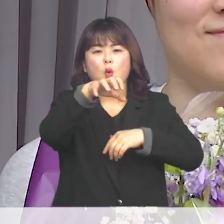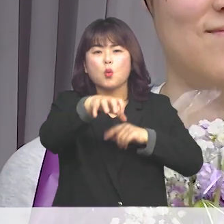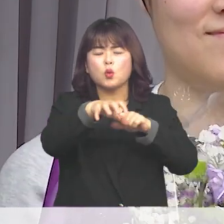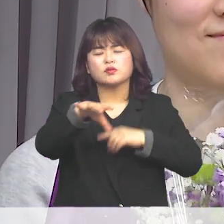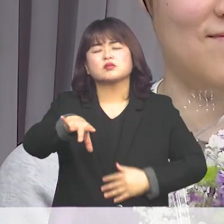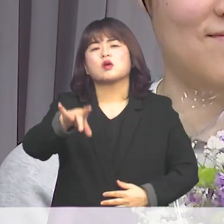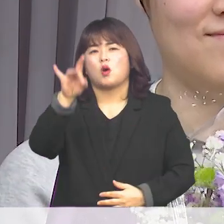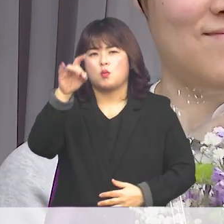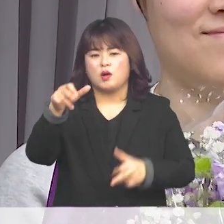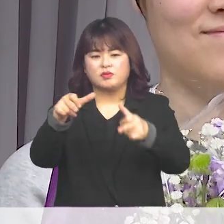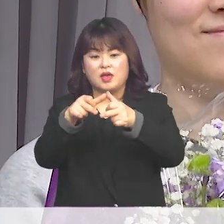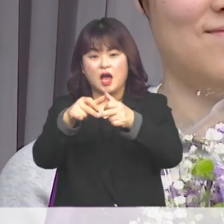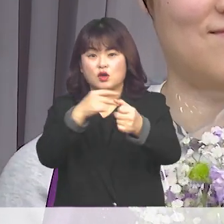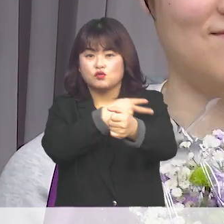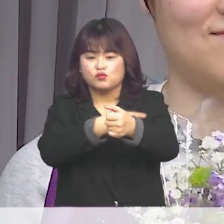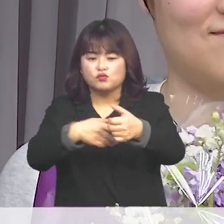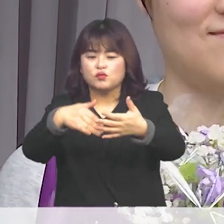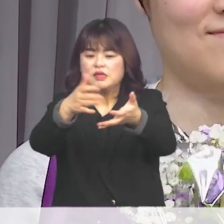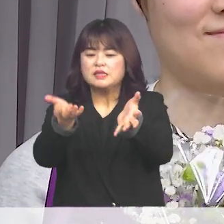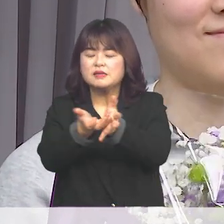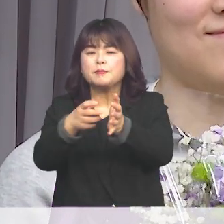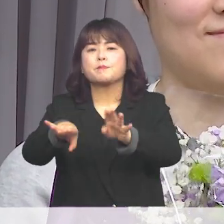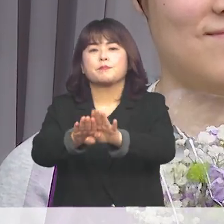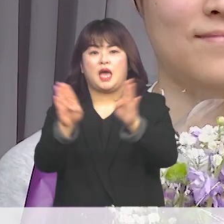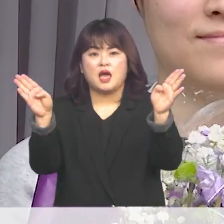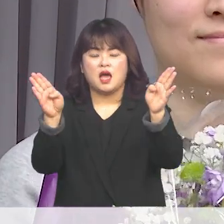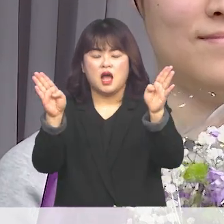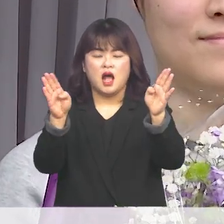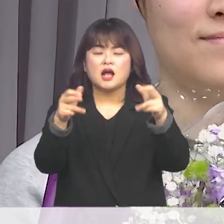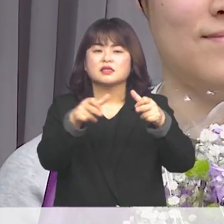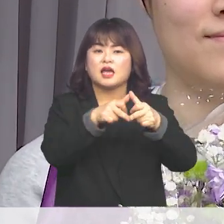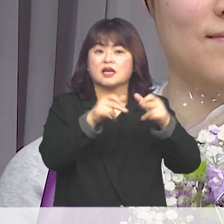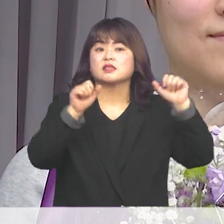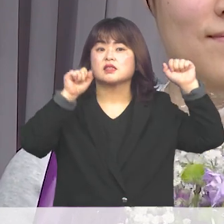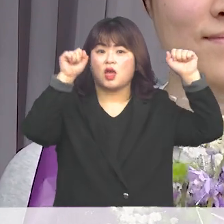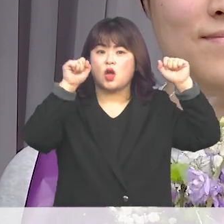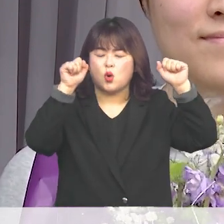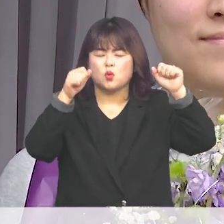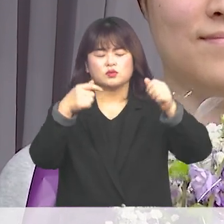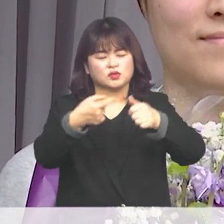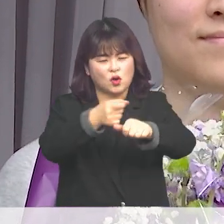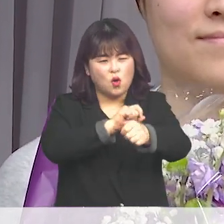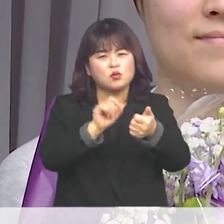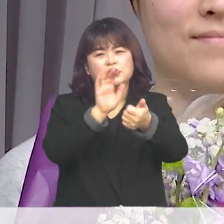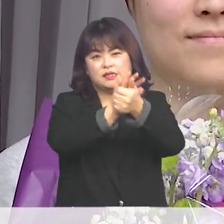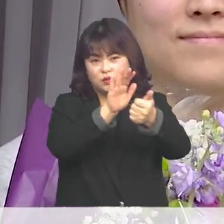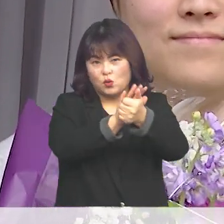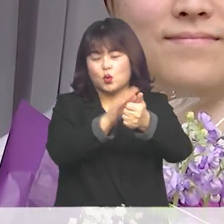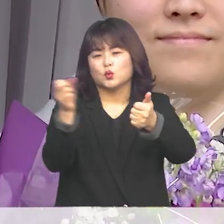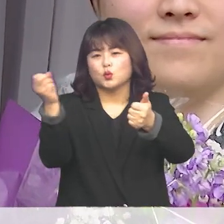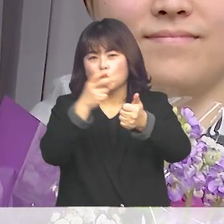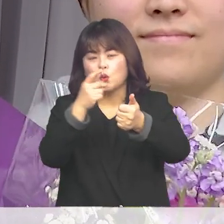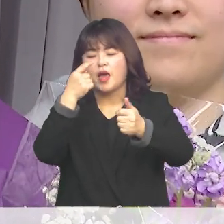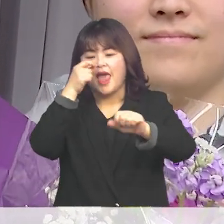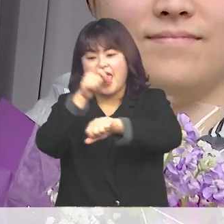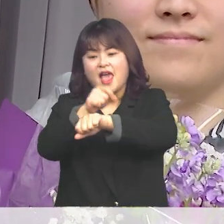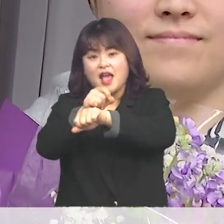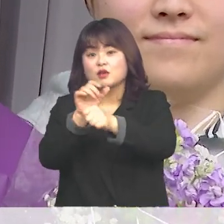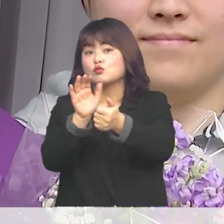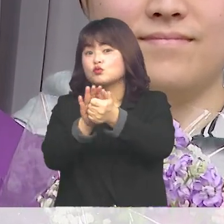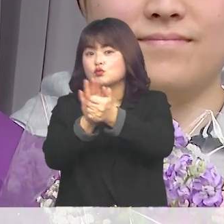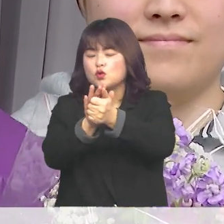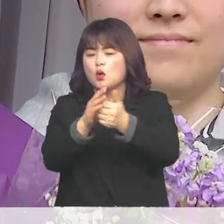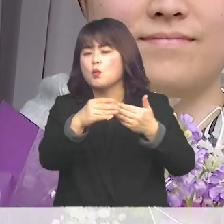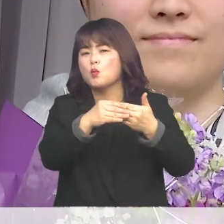최초로 장애인 수영팀을 창단시켜 주시고 장애인 체육에 적극적인 지원과